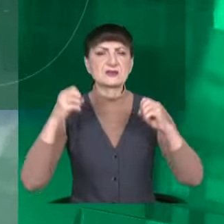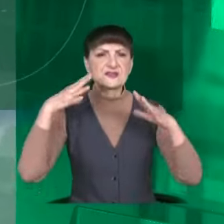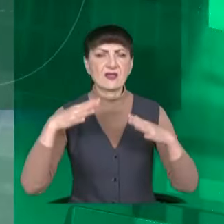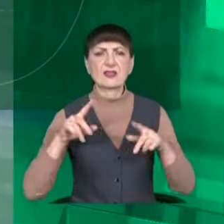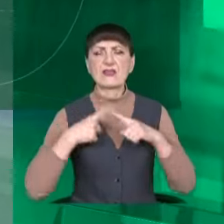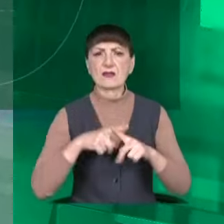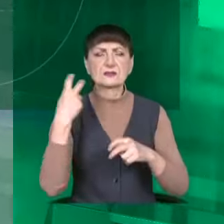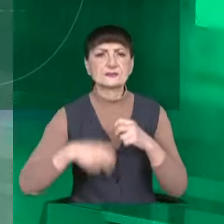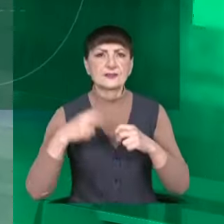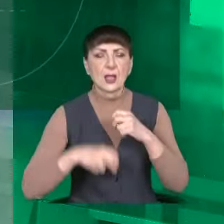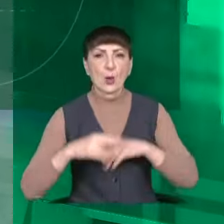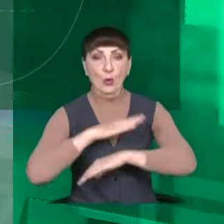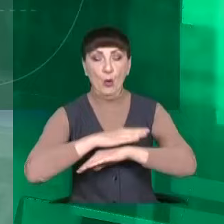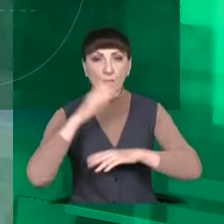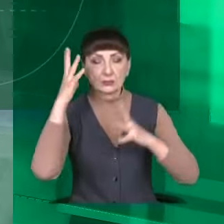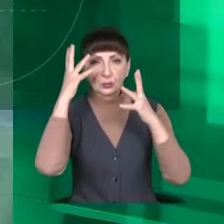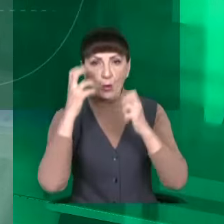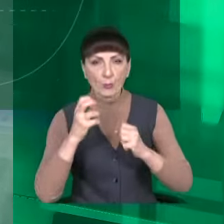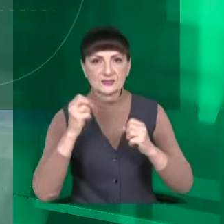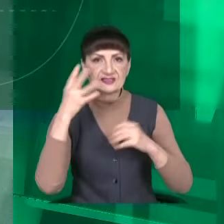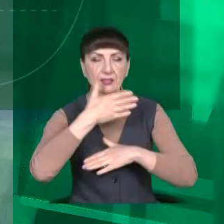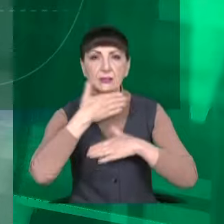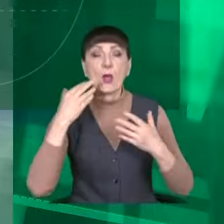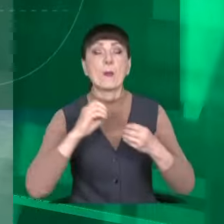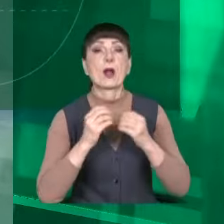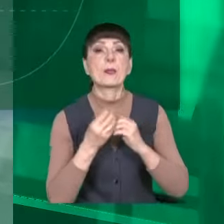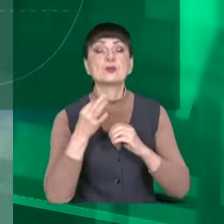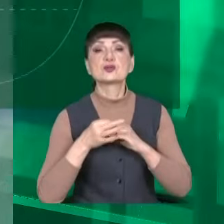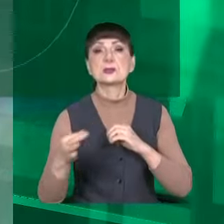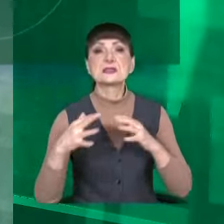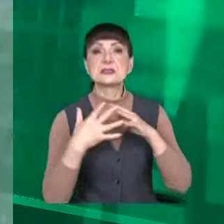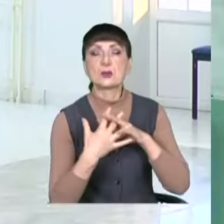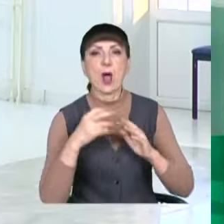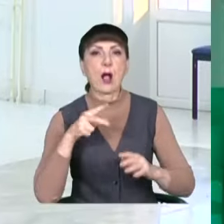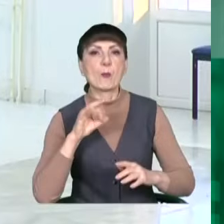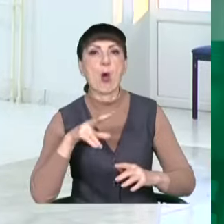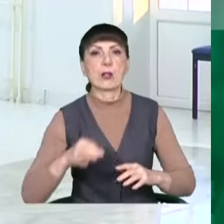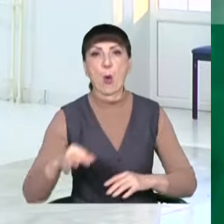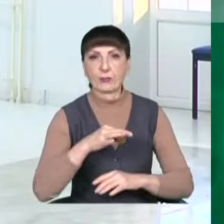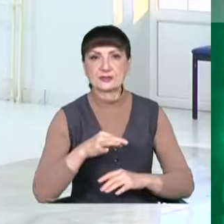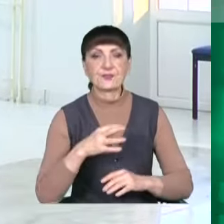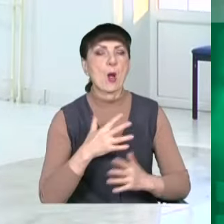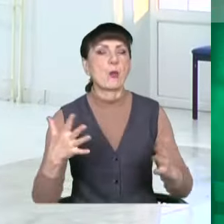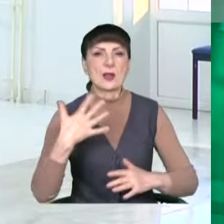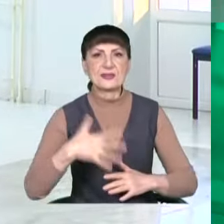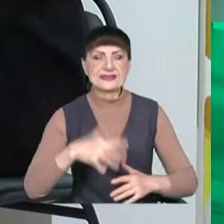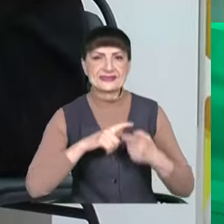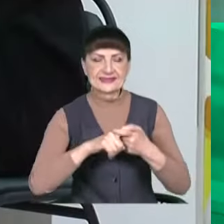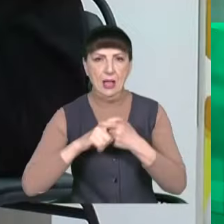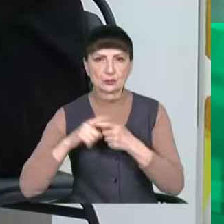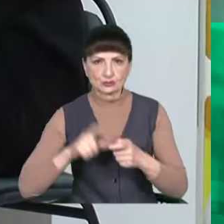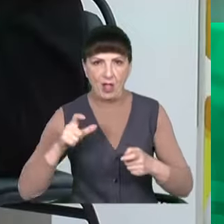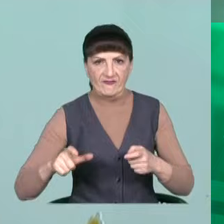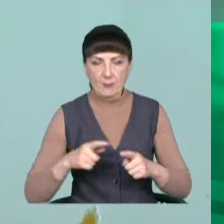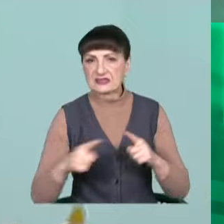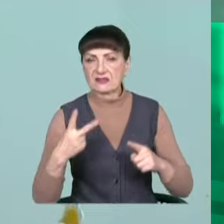техника и уроки в темноте. С какими еще проблемами сталкиваются жители села в Акмолинской области? Более 50 зараженных за последние